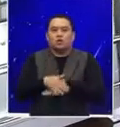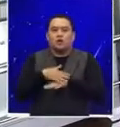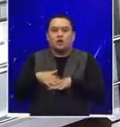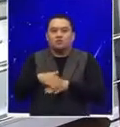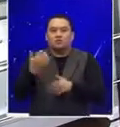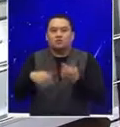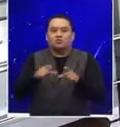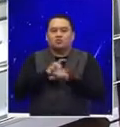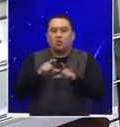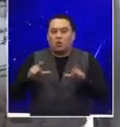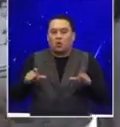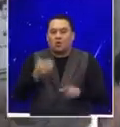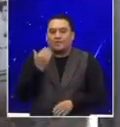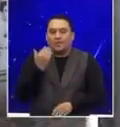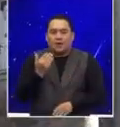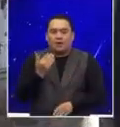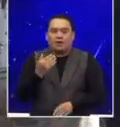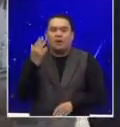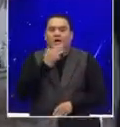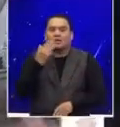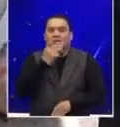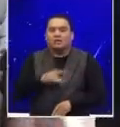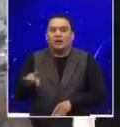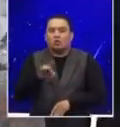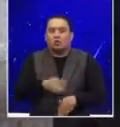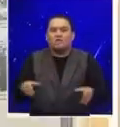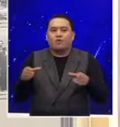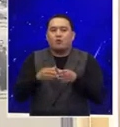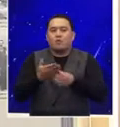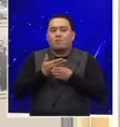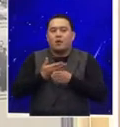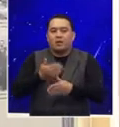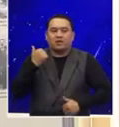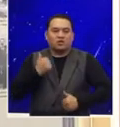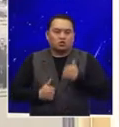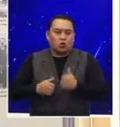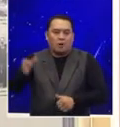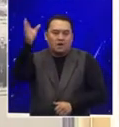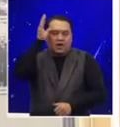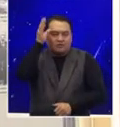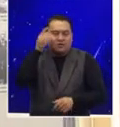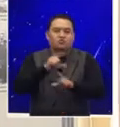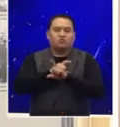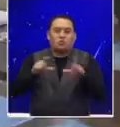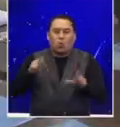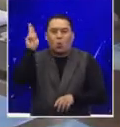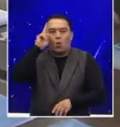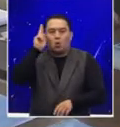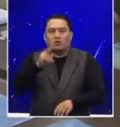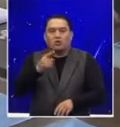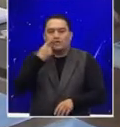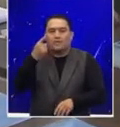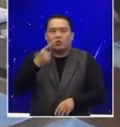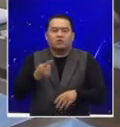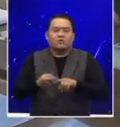семей средней школы имени Кемеля Токаева Каратальского района. Фонд помогает получать достойное образование не только в стенах учреждения, но и далеко за